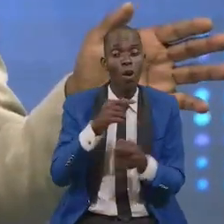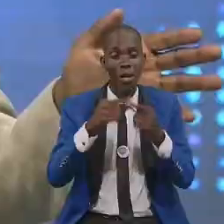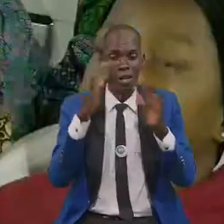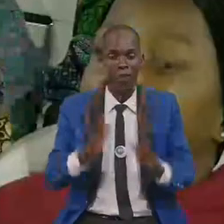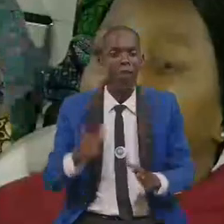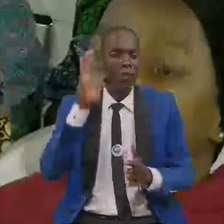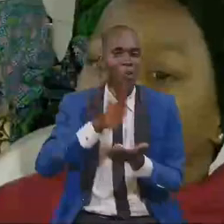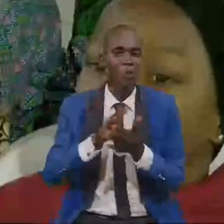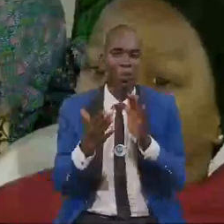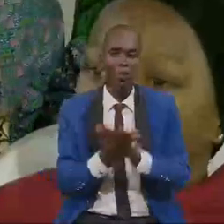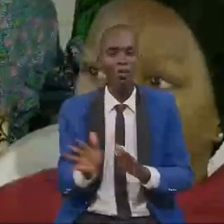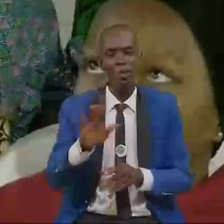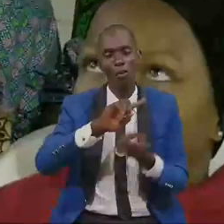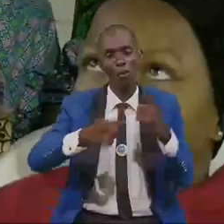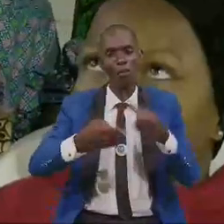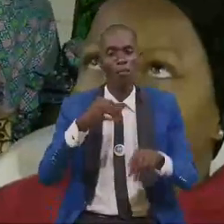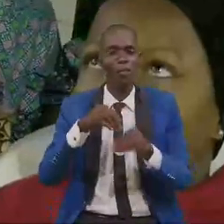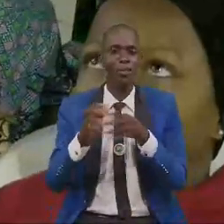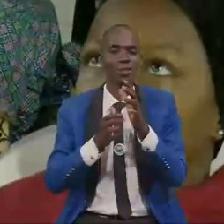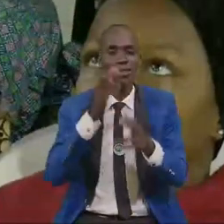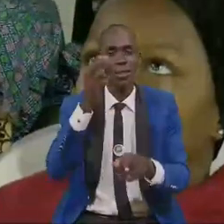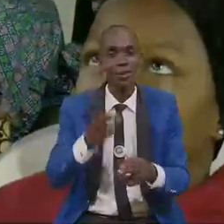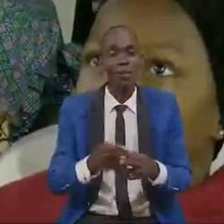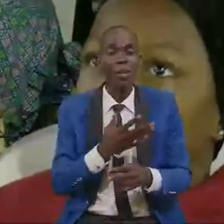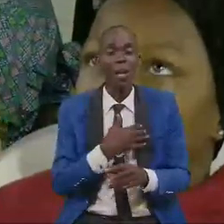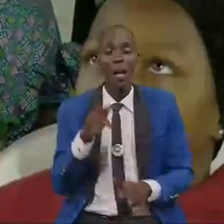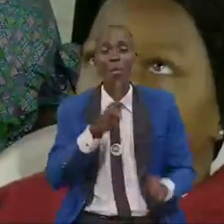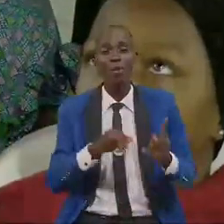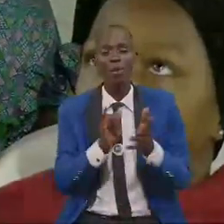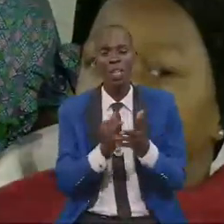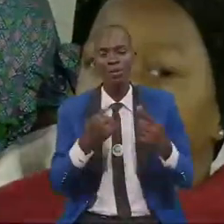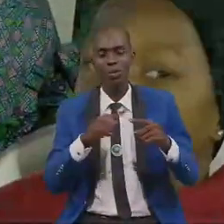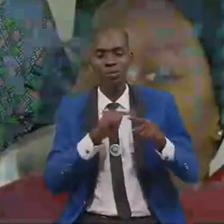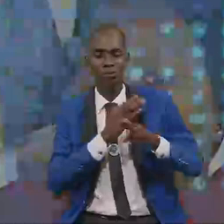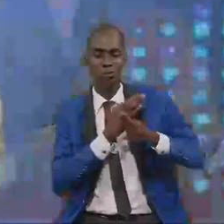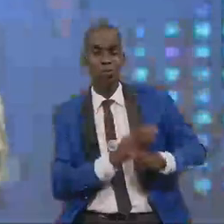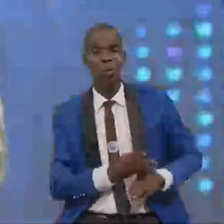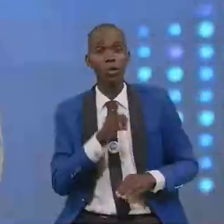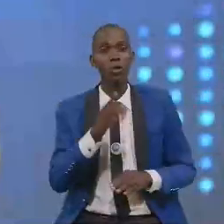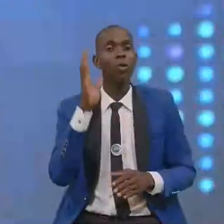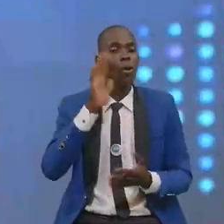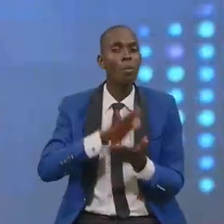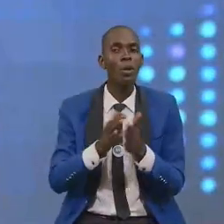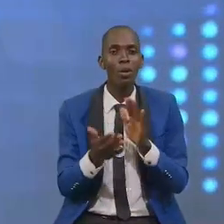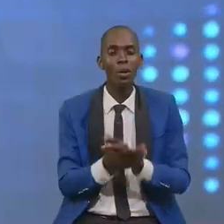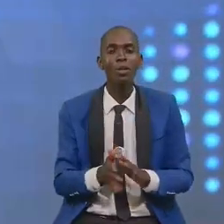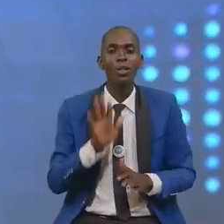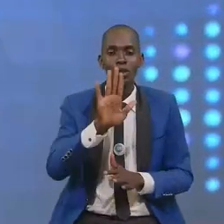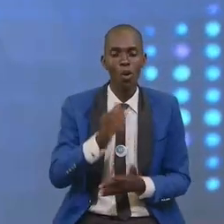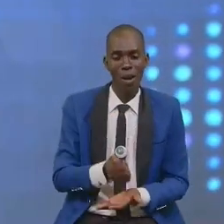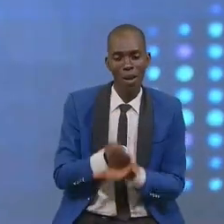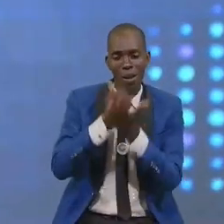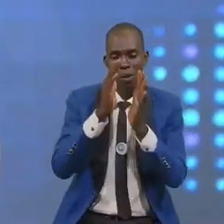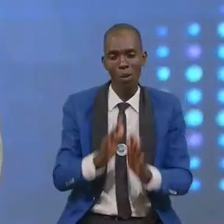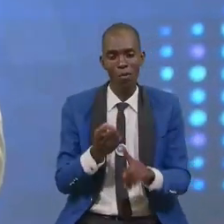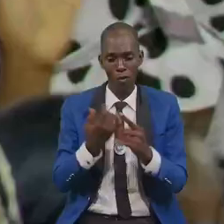vont devenir tes amis ce qui essaie de t'empêcher et ils vont t'aider à pas de